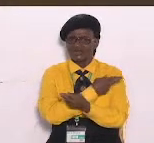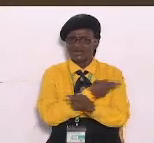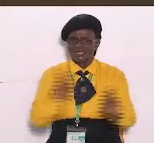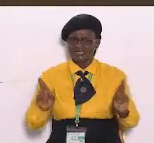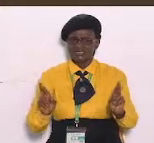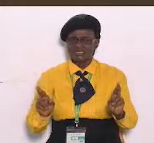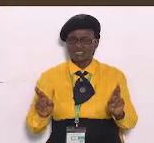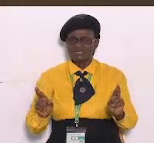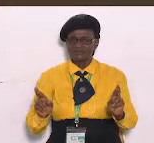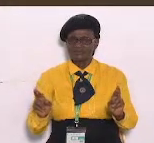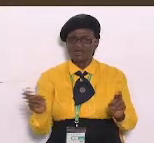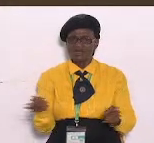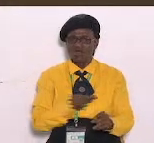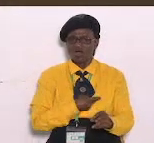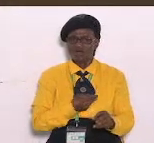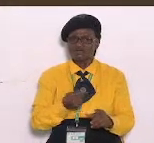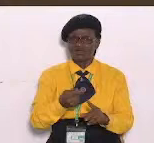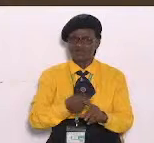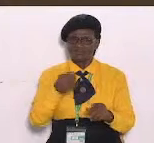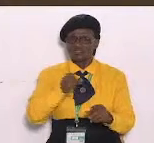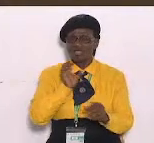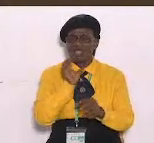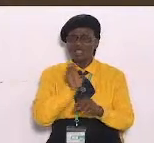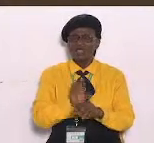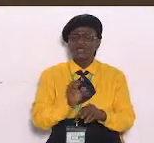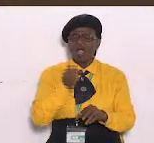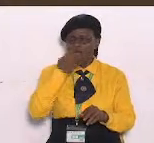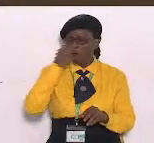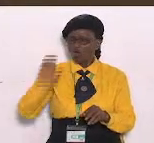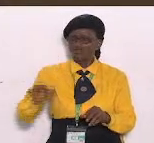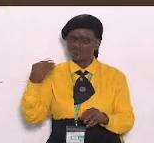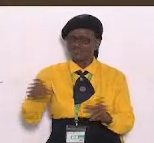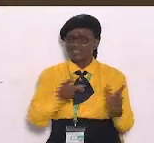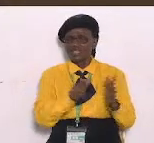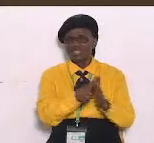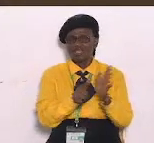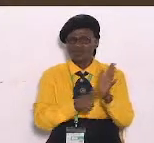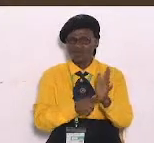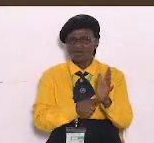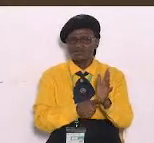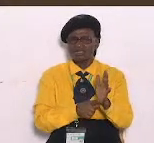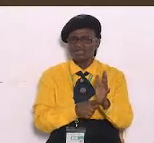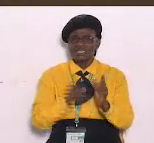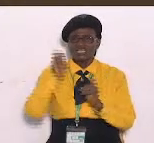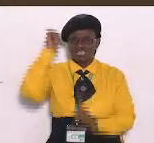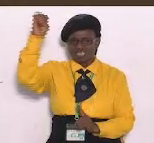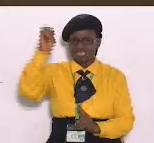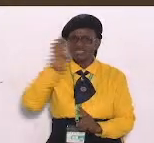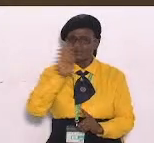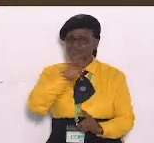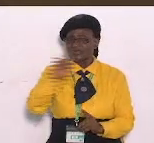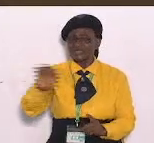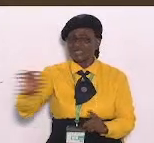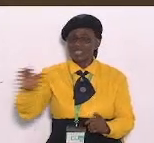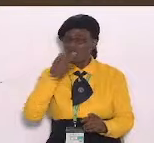14 Christ nous a racheté de la malédiction de la